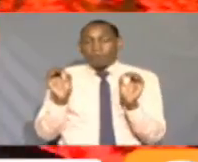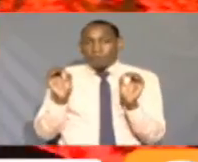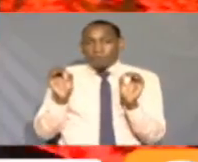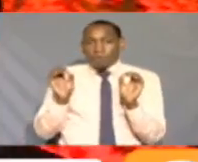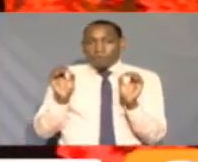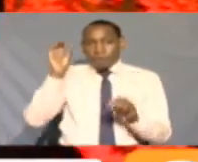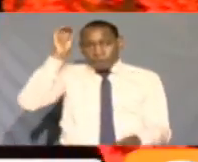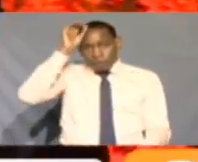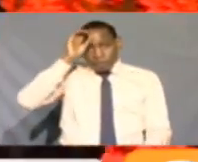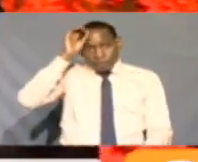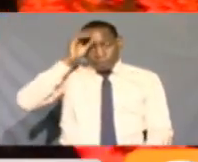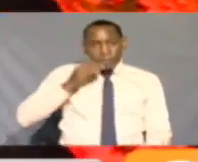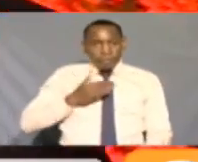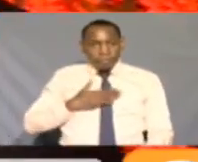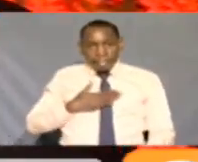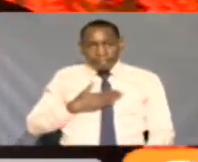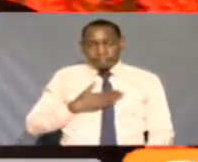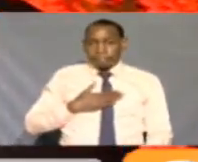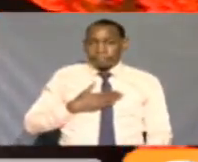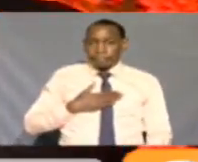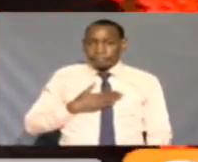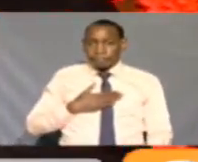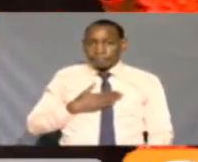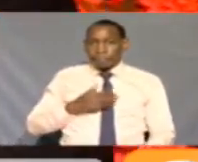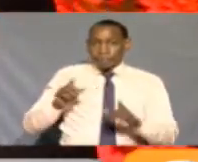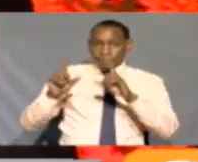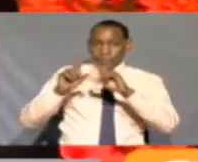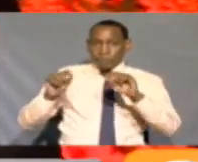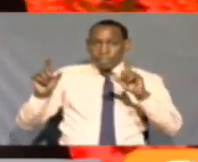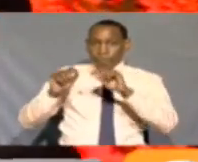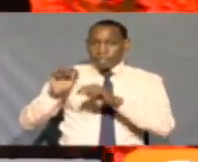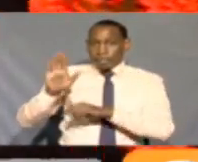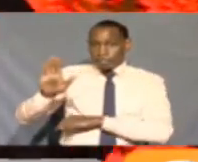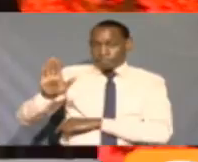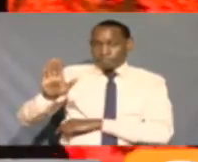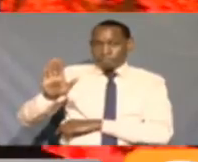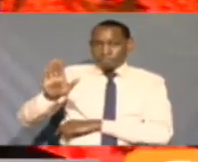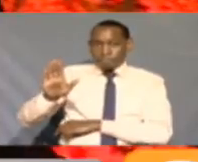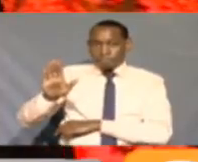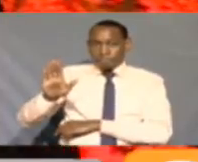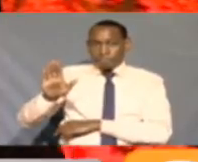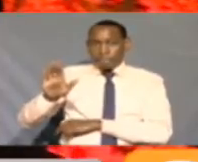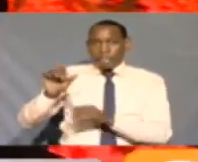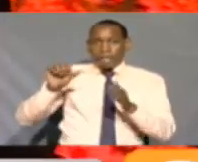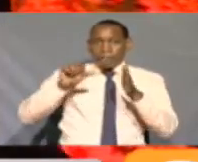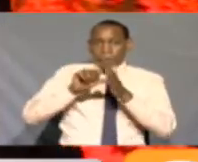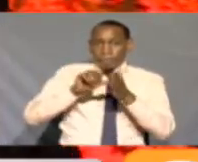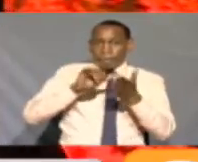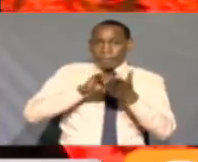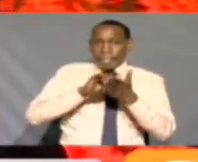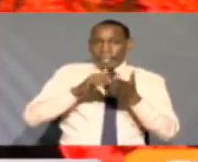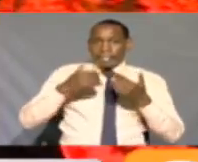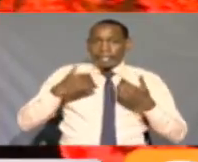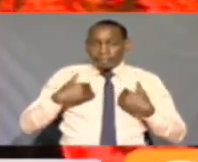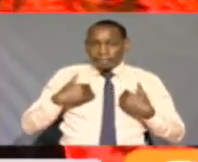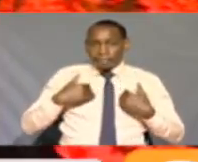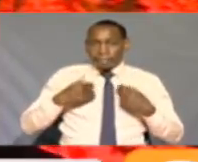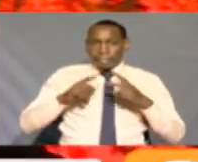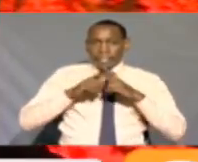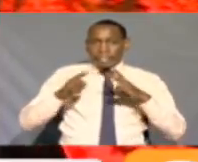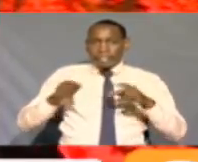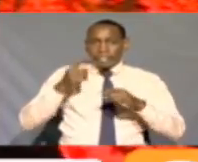Kwa maoni yangu alivyosema bwana Hutton, shida tulionayo ilitupata